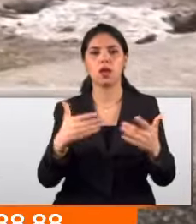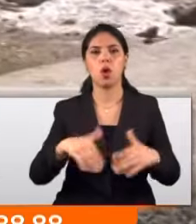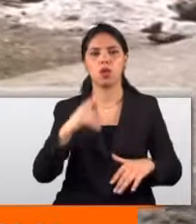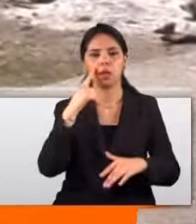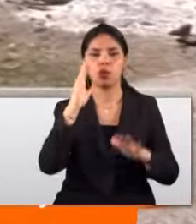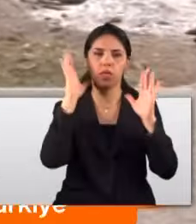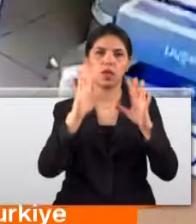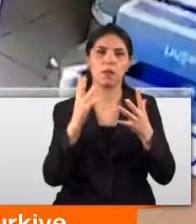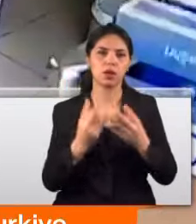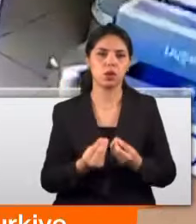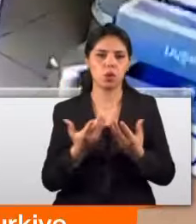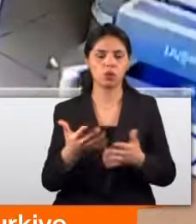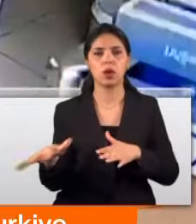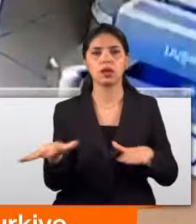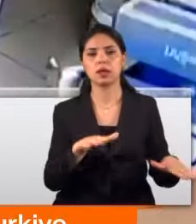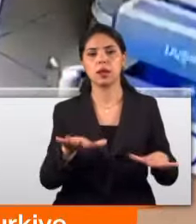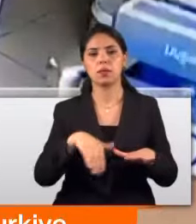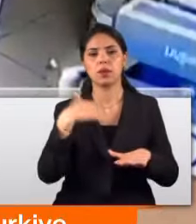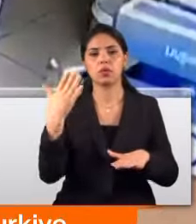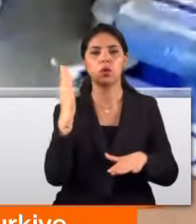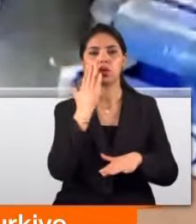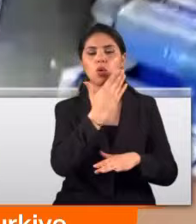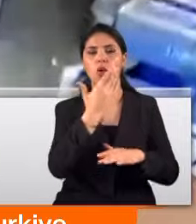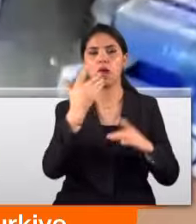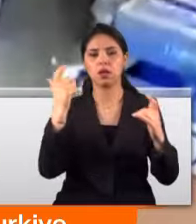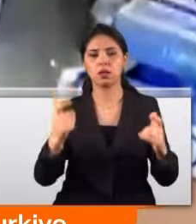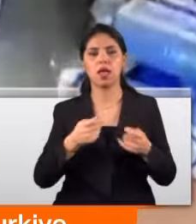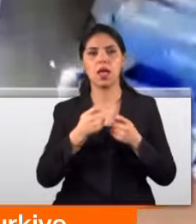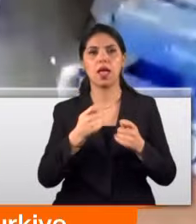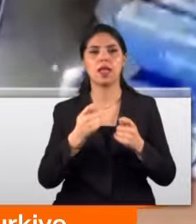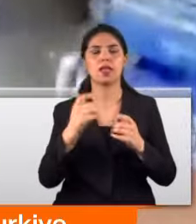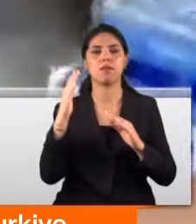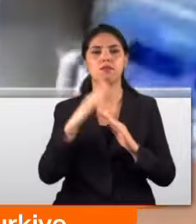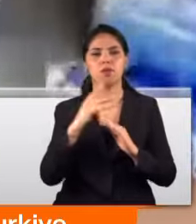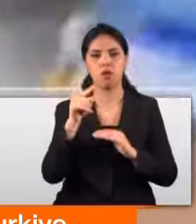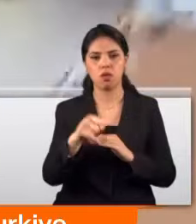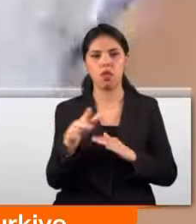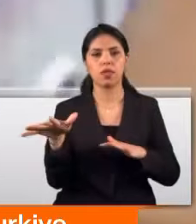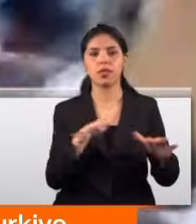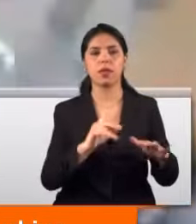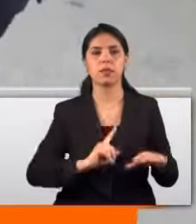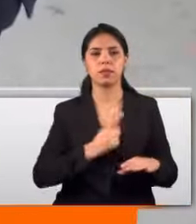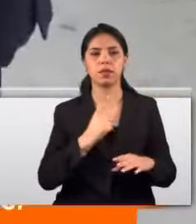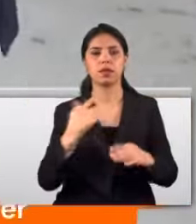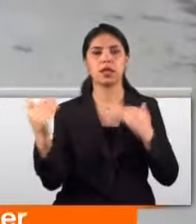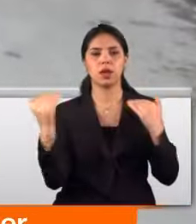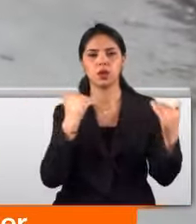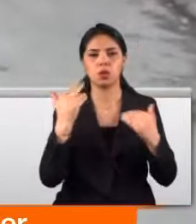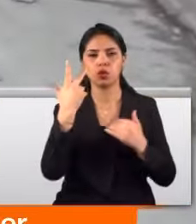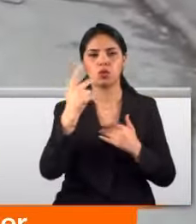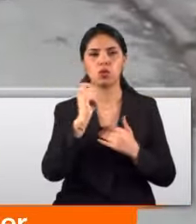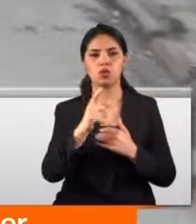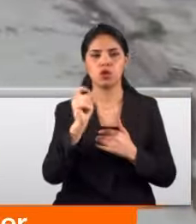kıldı. Deprem sonrası Tokat genelinde eğitime ara verildi. Depremin hissedildiği Yozgat'ta da 3